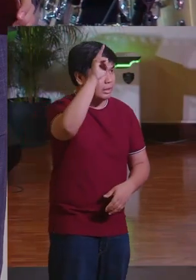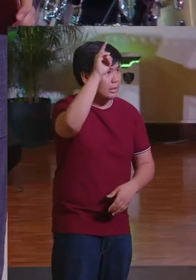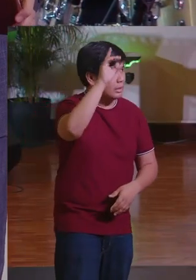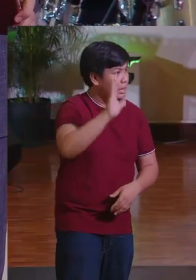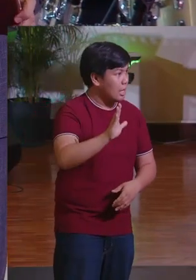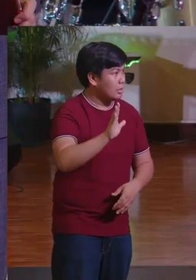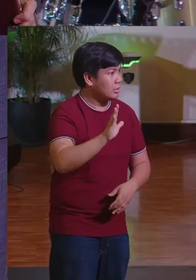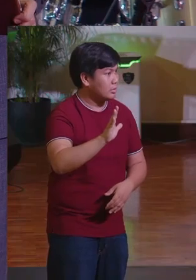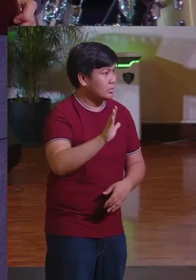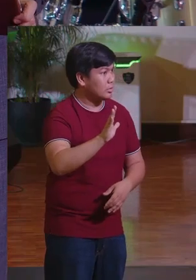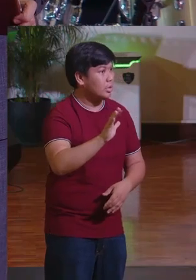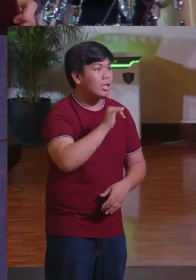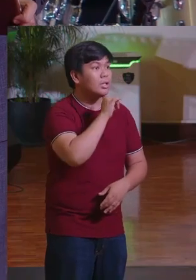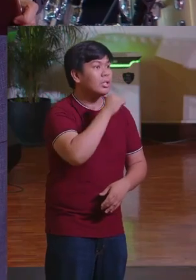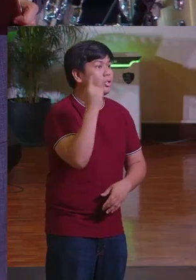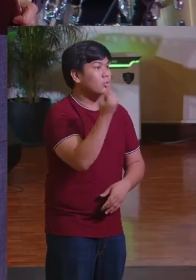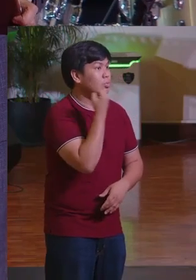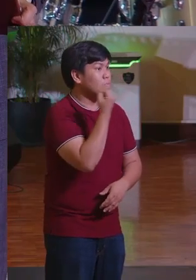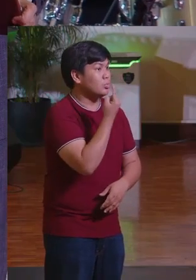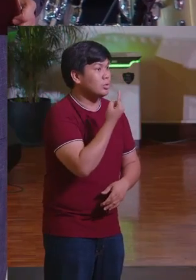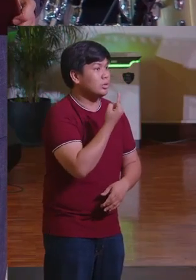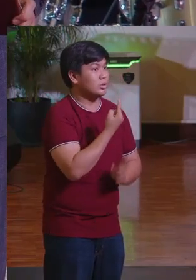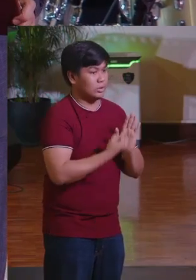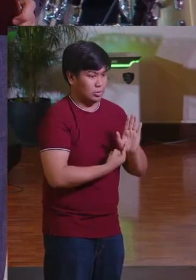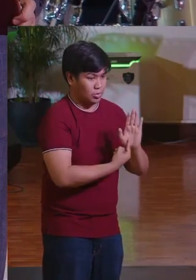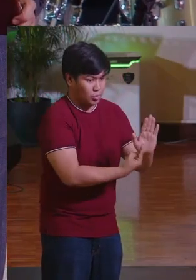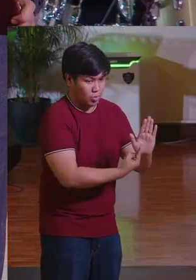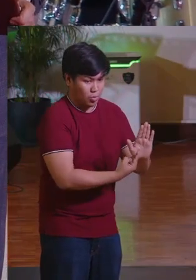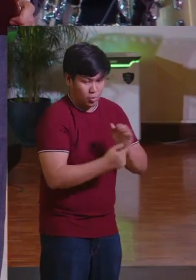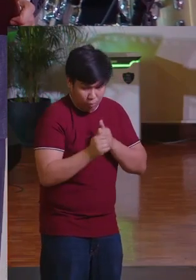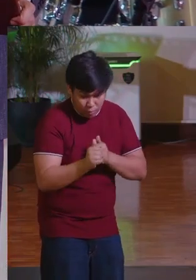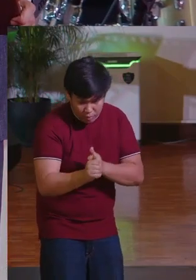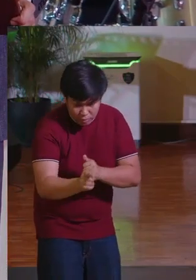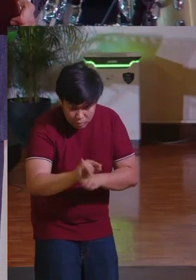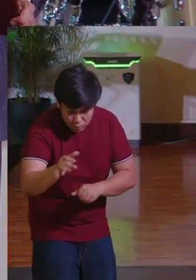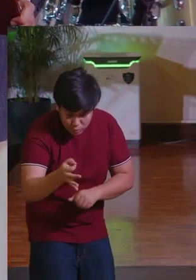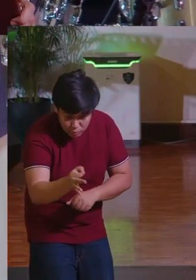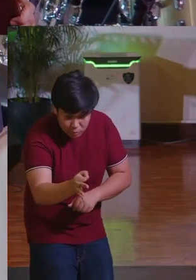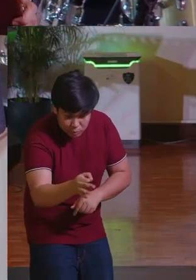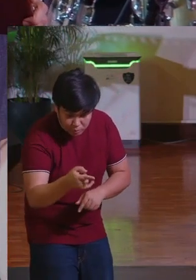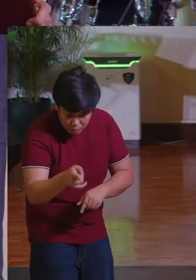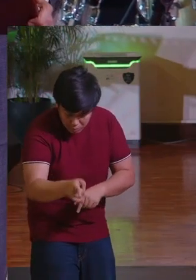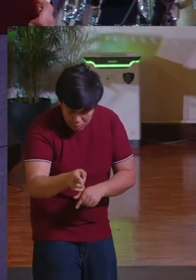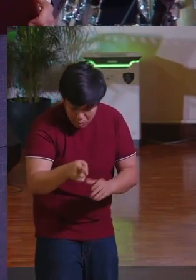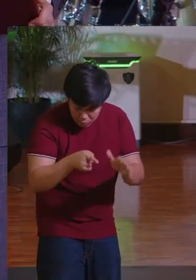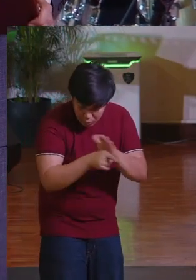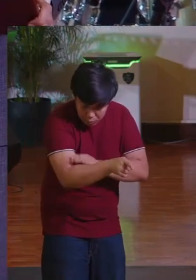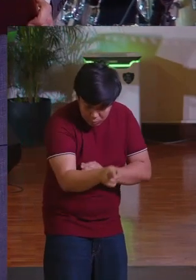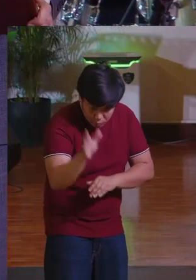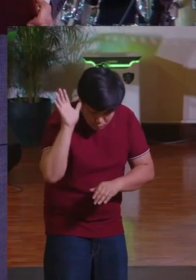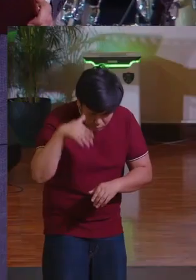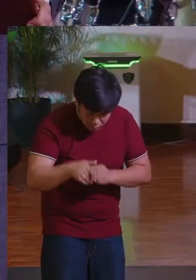Jonah ang kanyang hinahabol. Hinahabol niya rin po yung mga tripulante.